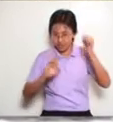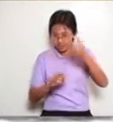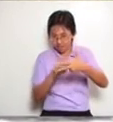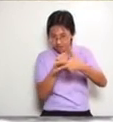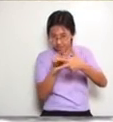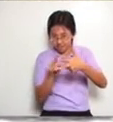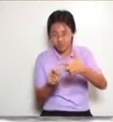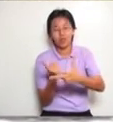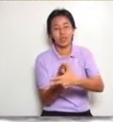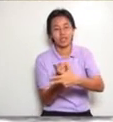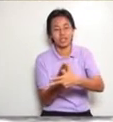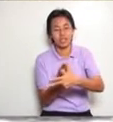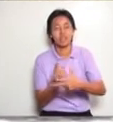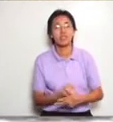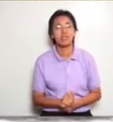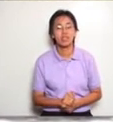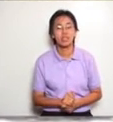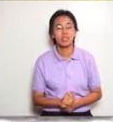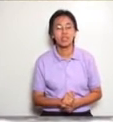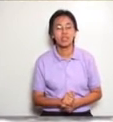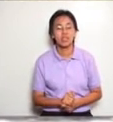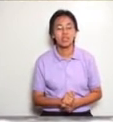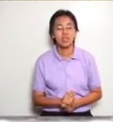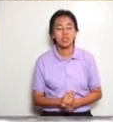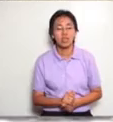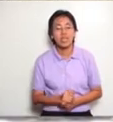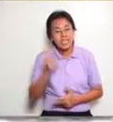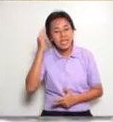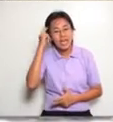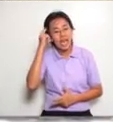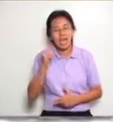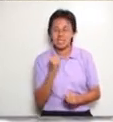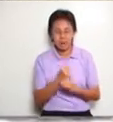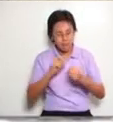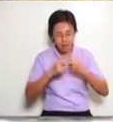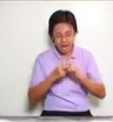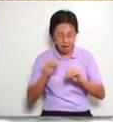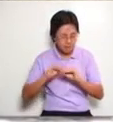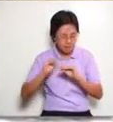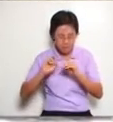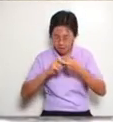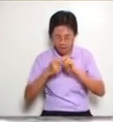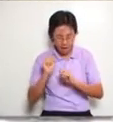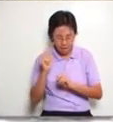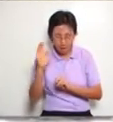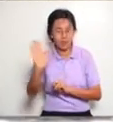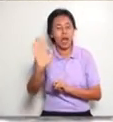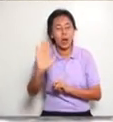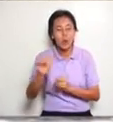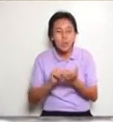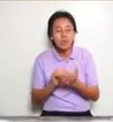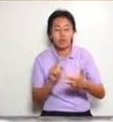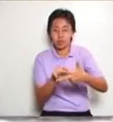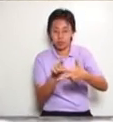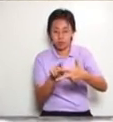ขอคือข้ 1 จงอย่าเจอรอยรวงใหม่ให้เรือลำนี้ยุษยติการแล้เมอทุกลูแบบนะครับ